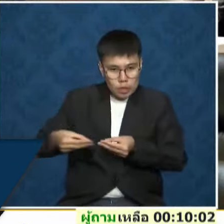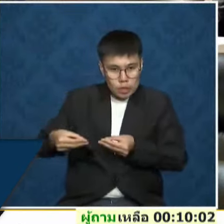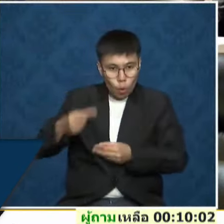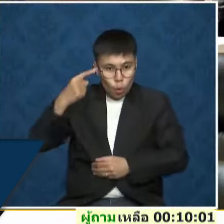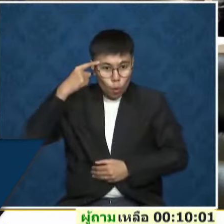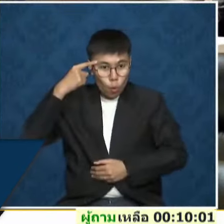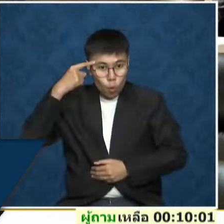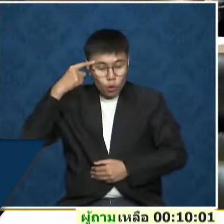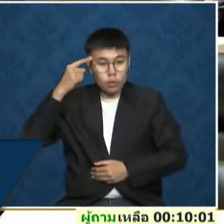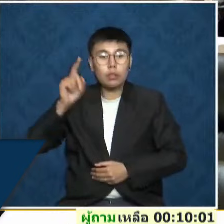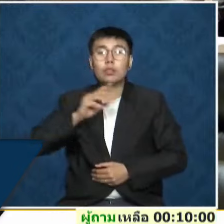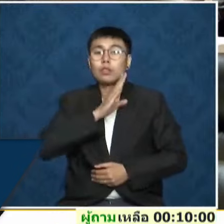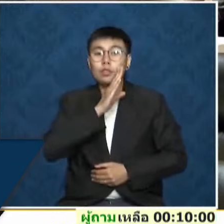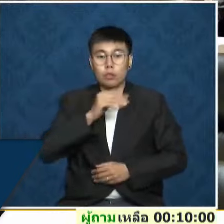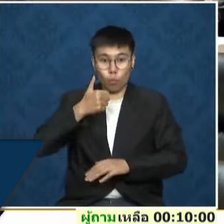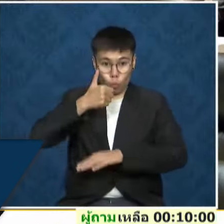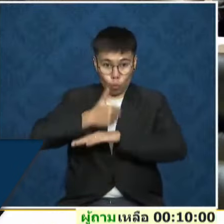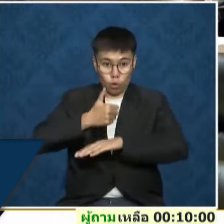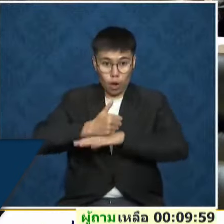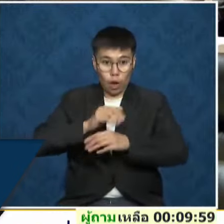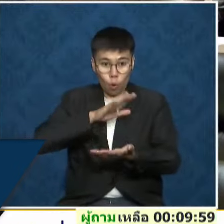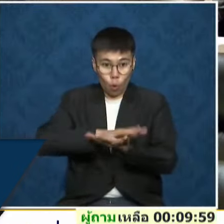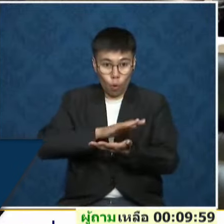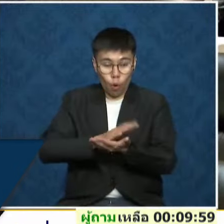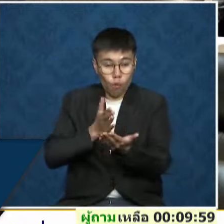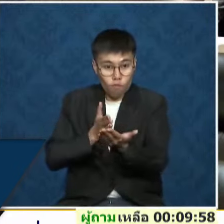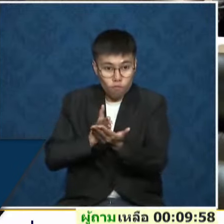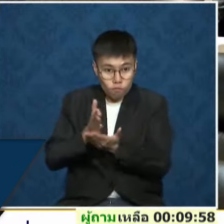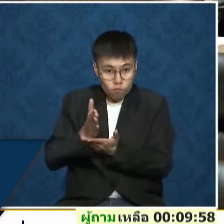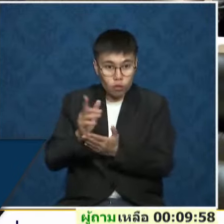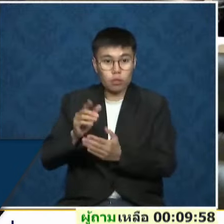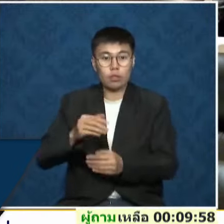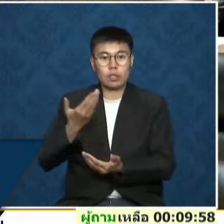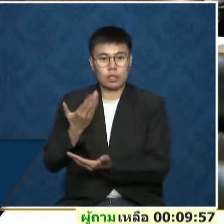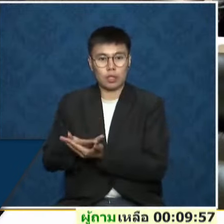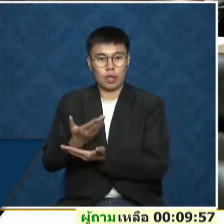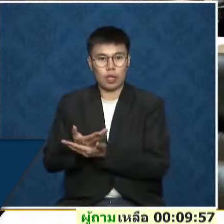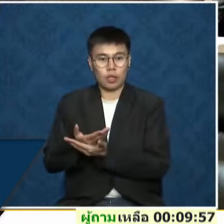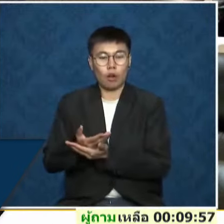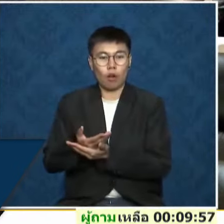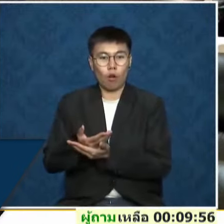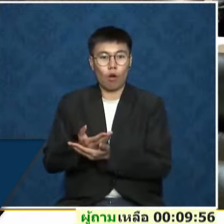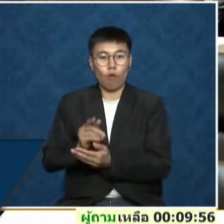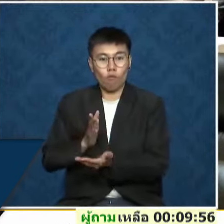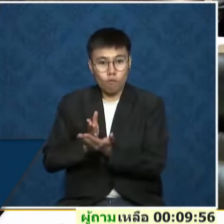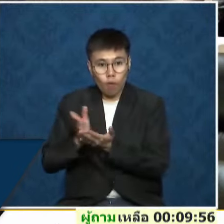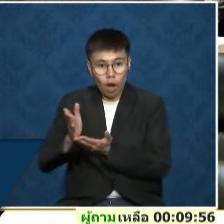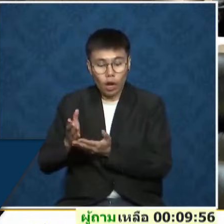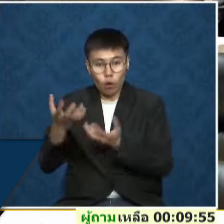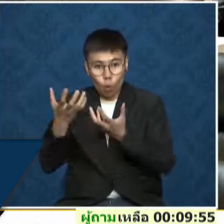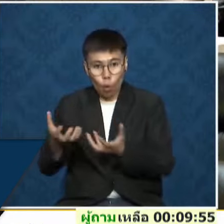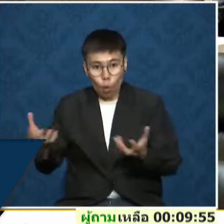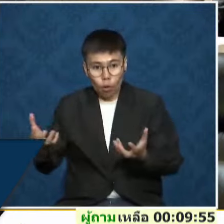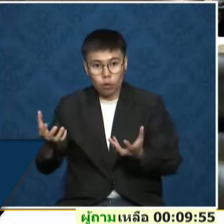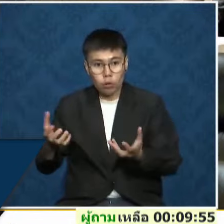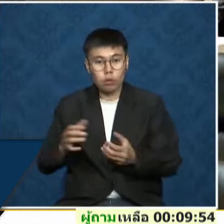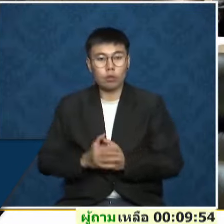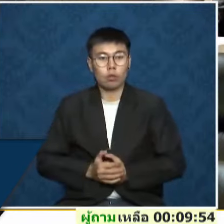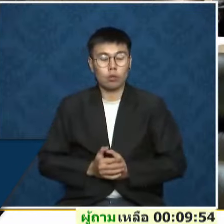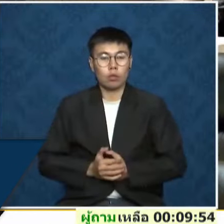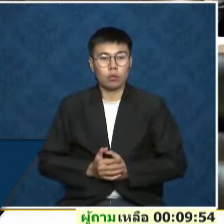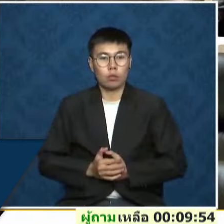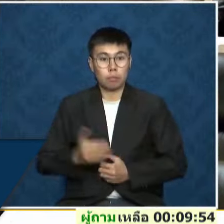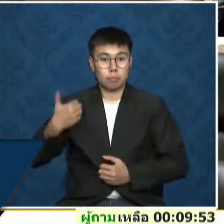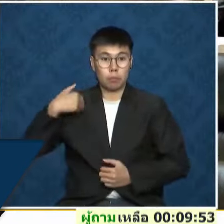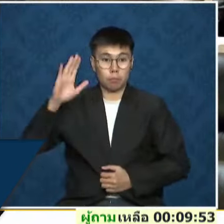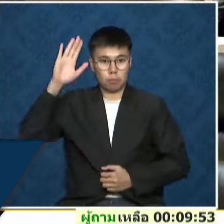ฉพาะถ้าผอ.กับฝ่ายการเงินฝ่ายพัสดุหัวกัน ท่านประธานที่เคารพครับ ได้เสมอ ท่านประธ